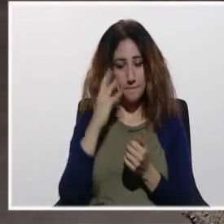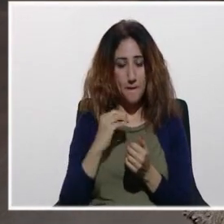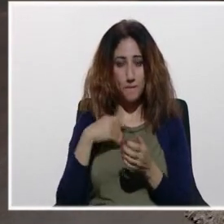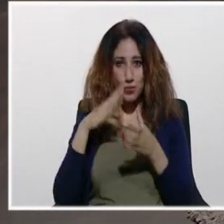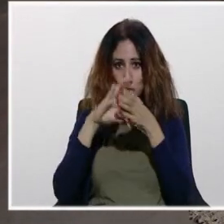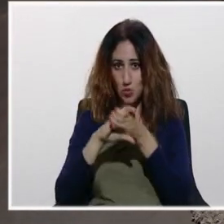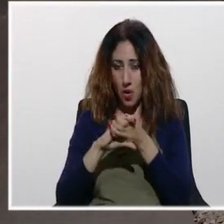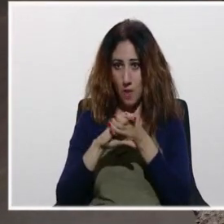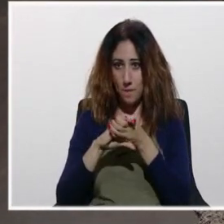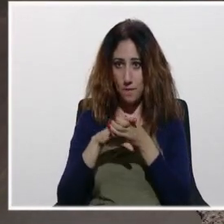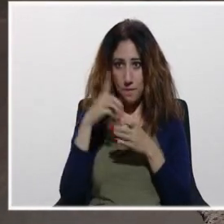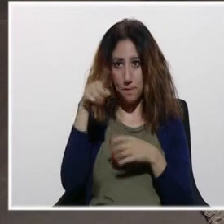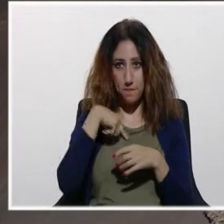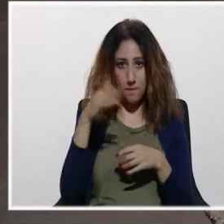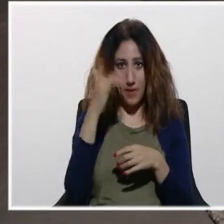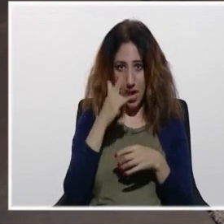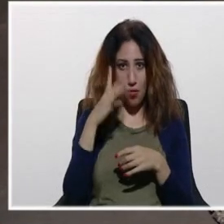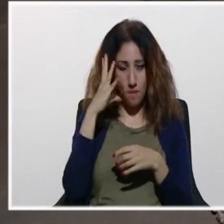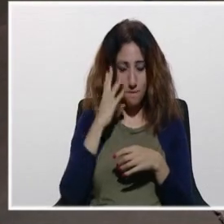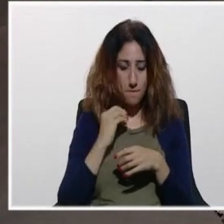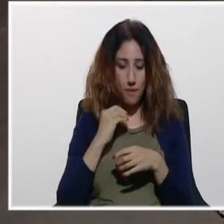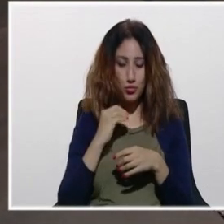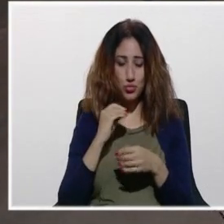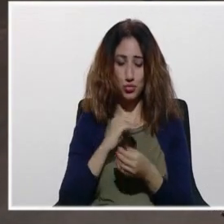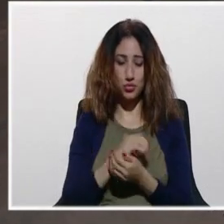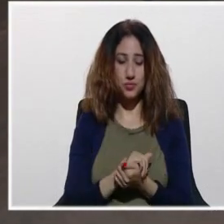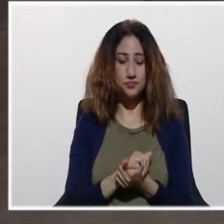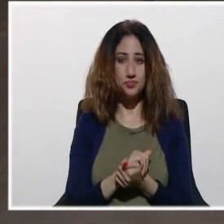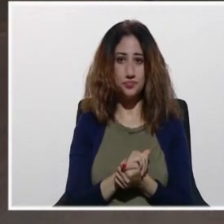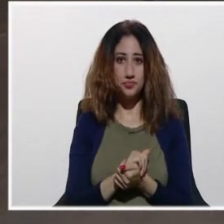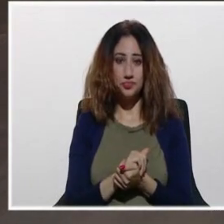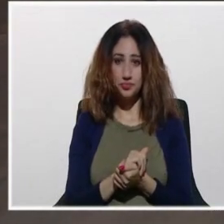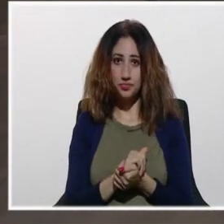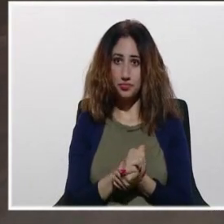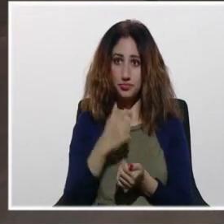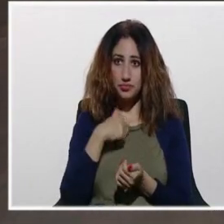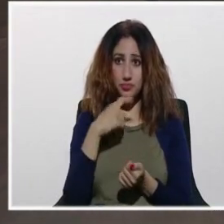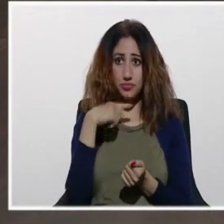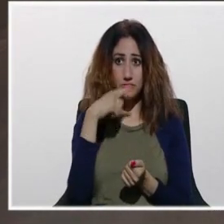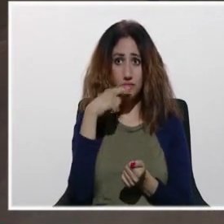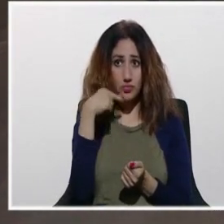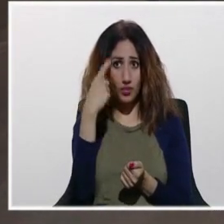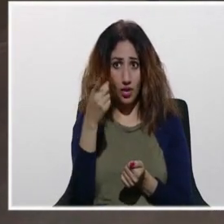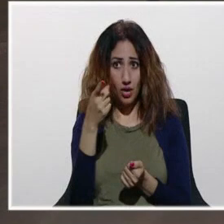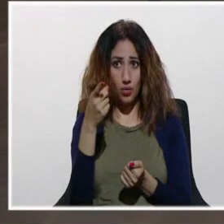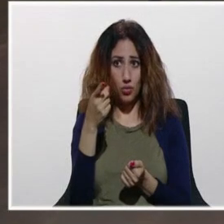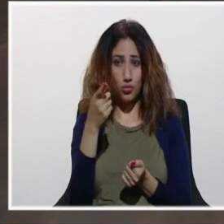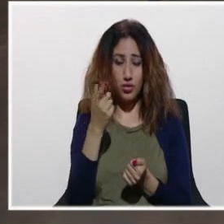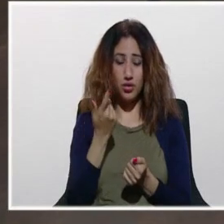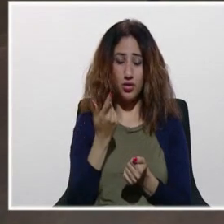دي وبالحب الاخوي ده. وانا مش عايز لو كلمت احمد، يعني انا مش عارف، مش عايزه ابدو يعني